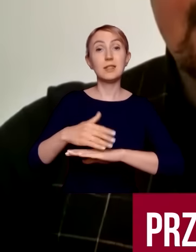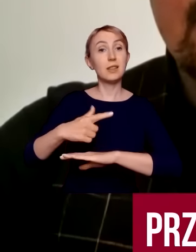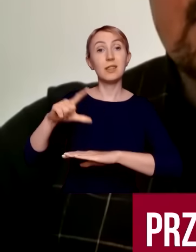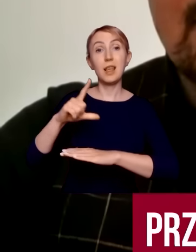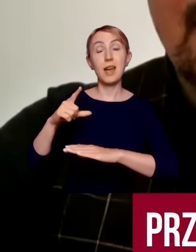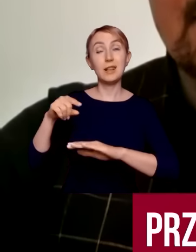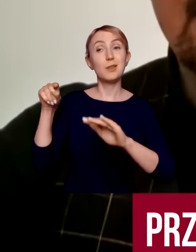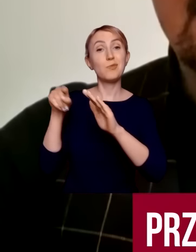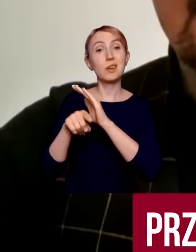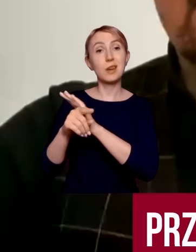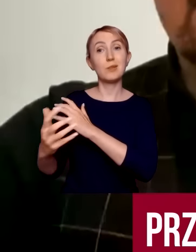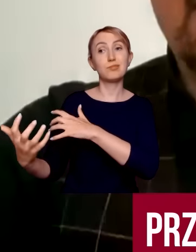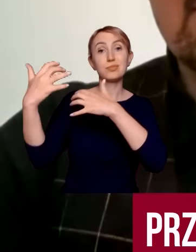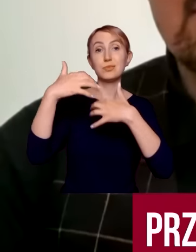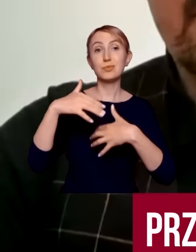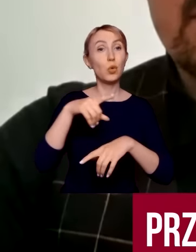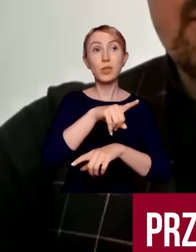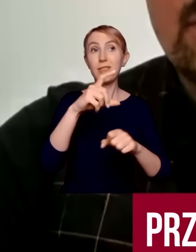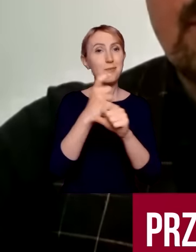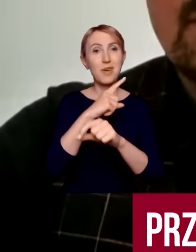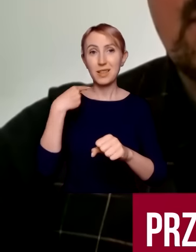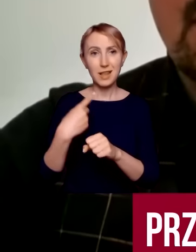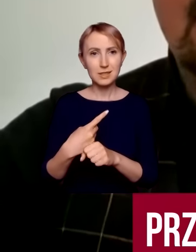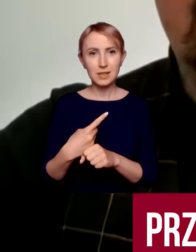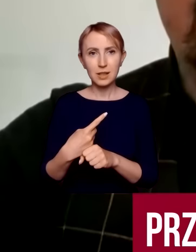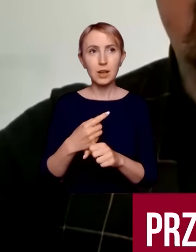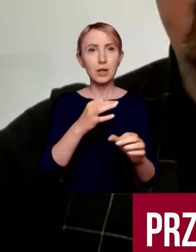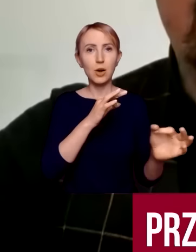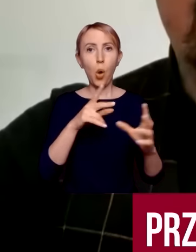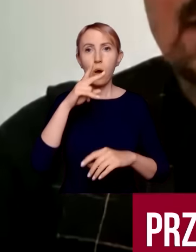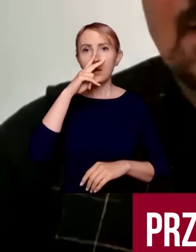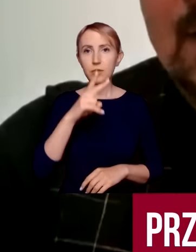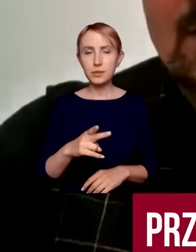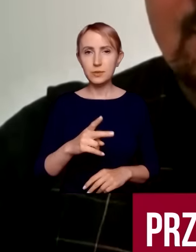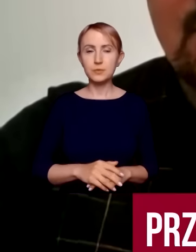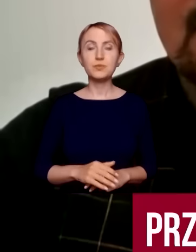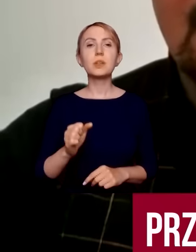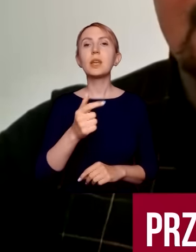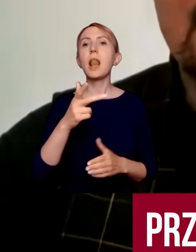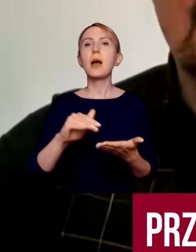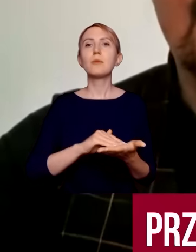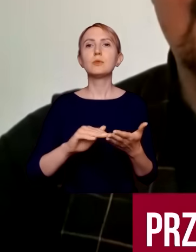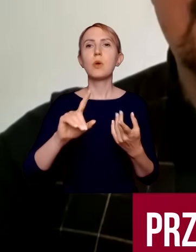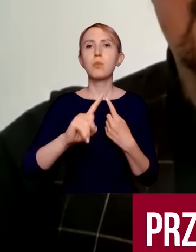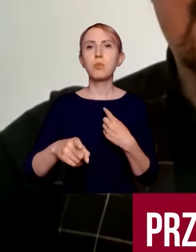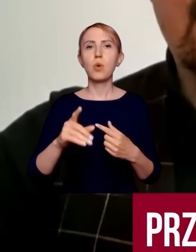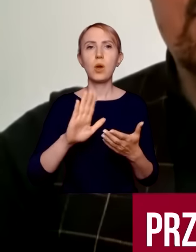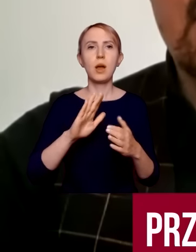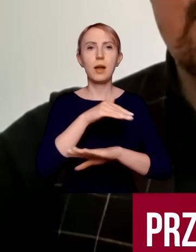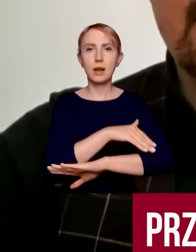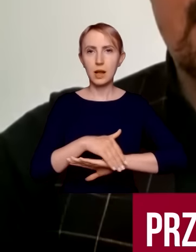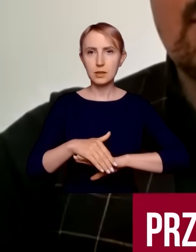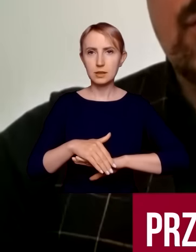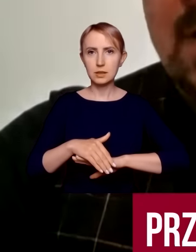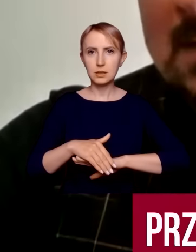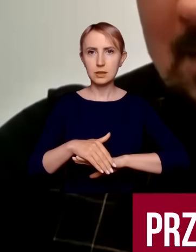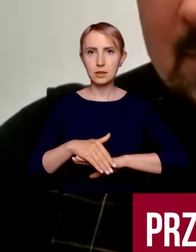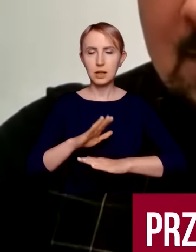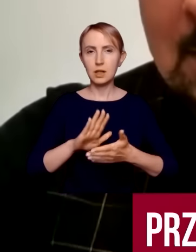się dostawali. I od razu zobaczyliśmy, że po kilku miesiącach wręcz na przykład granica